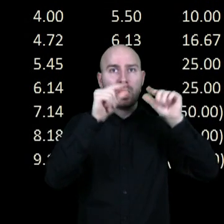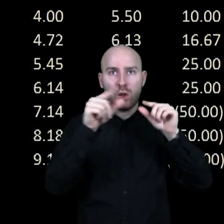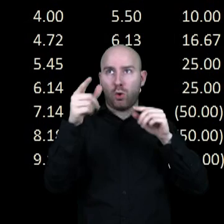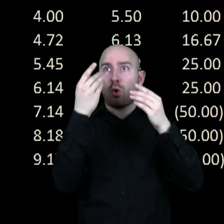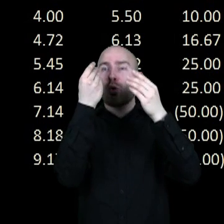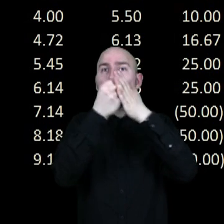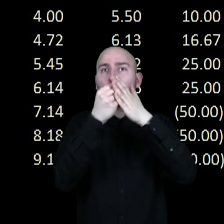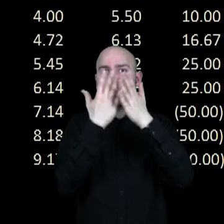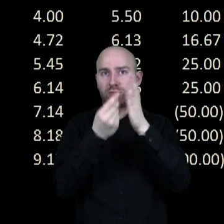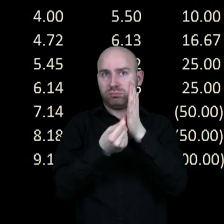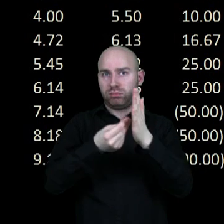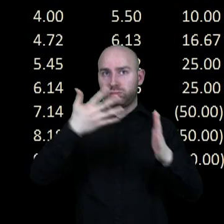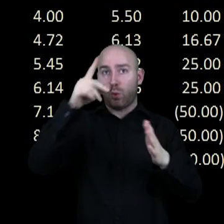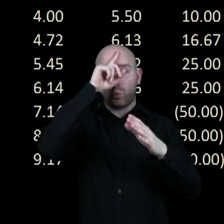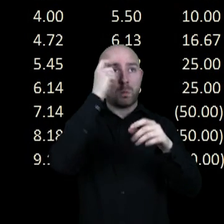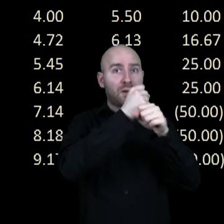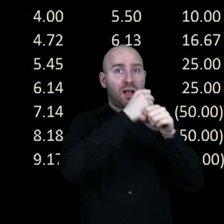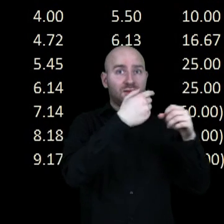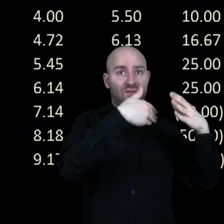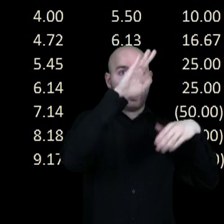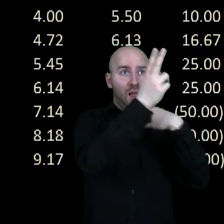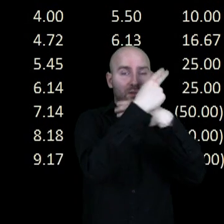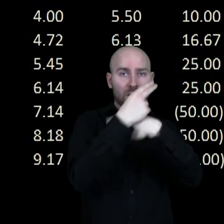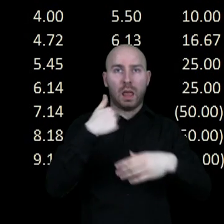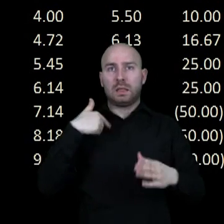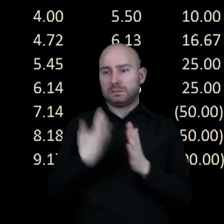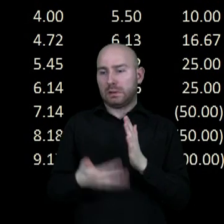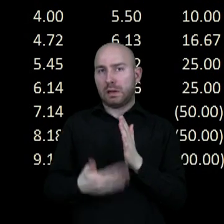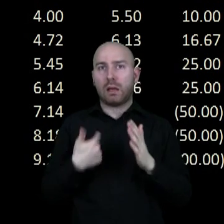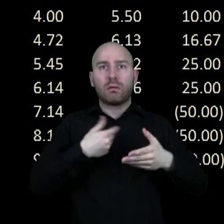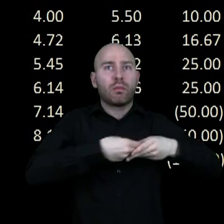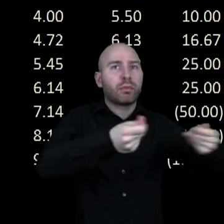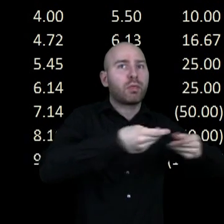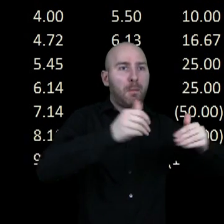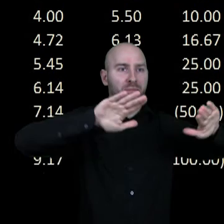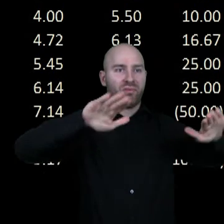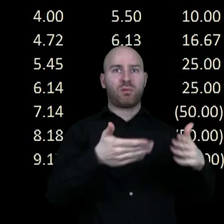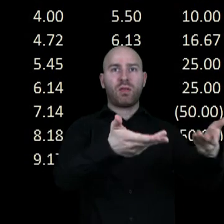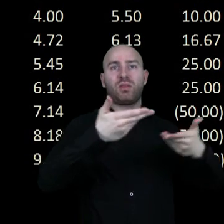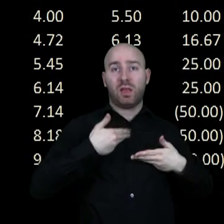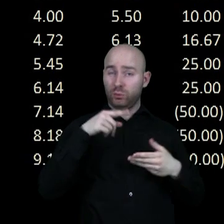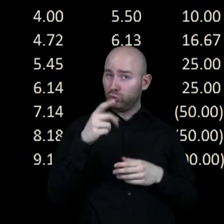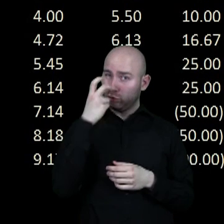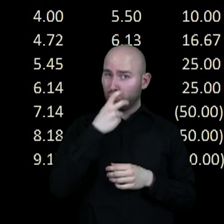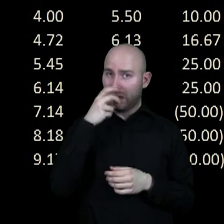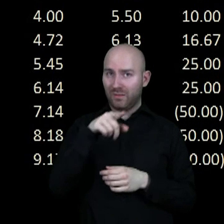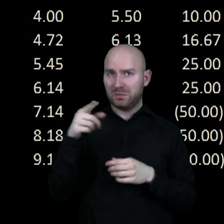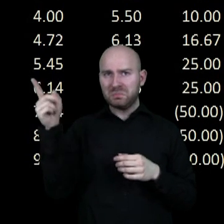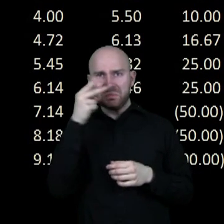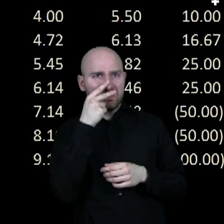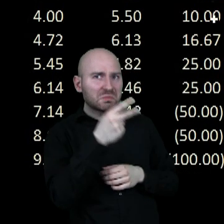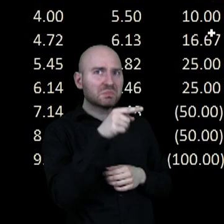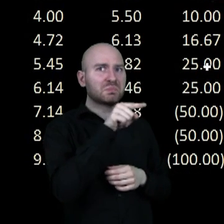Znów widać, że linijki drożeją, bo im więcej ludzi pracuje, tym mniejsza jest ich wydajność. Dzieje się tu coś